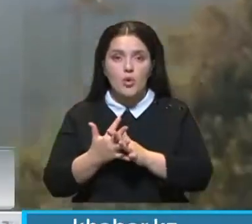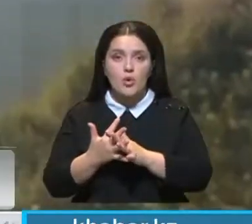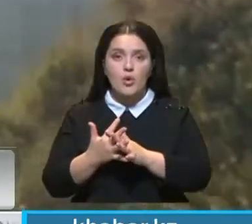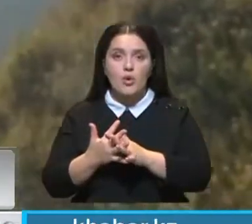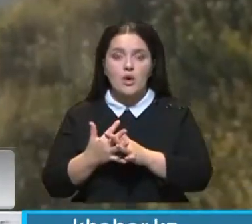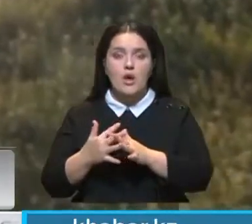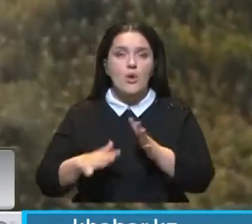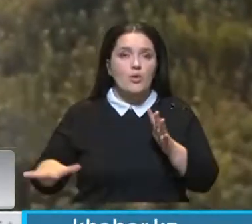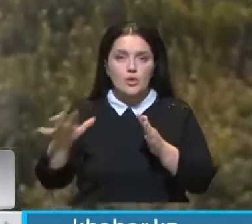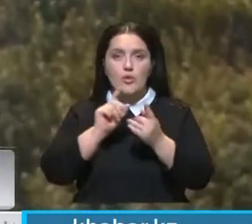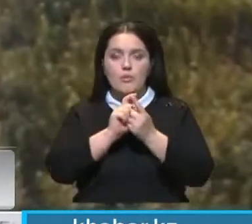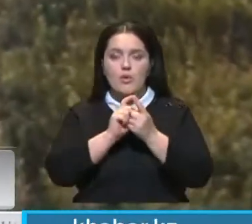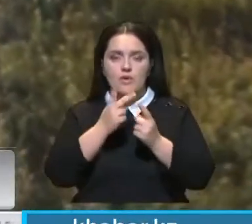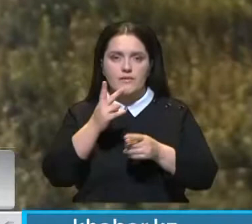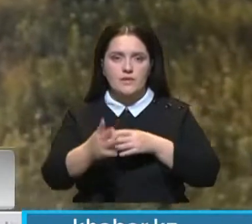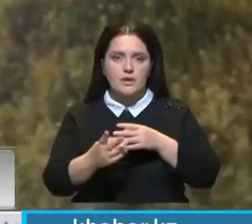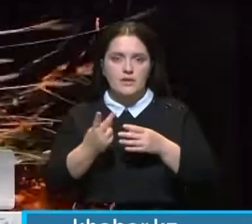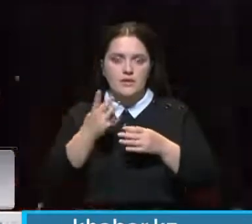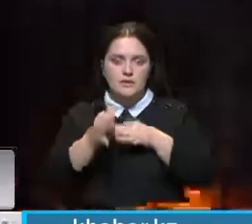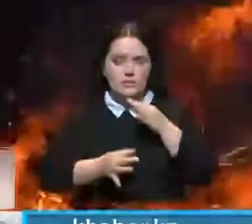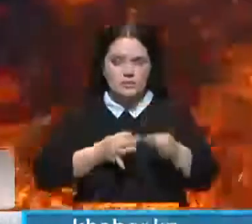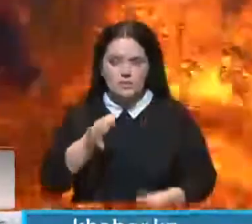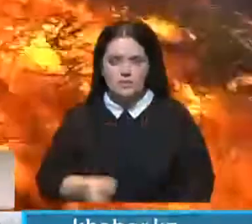округе борется уже вторые сутки